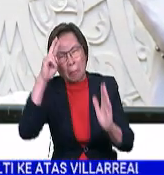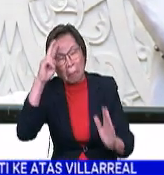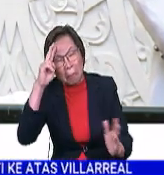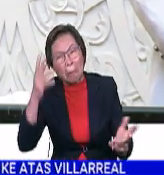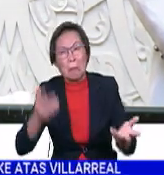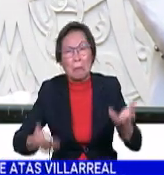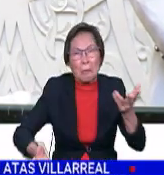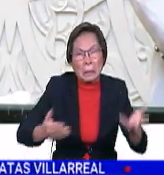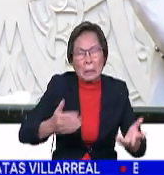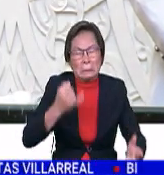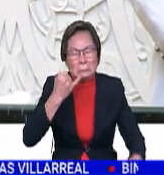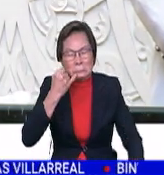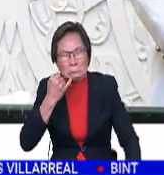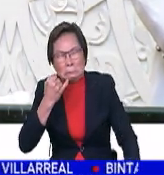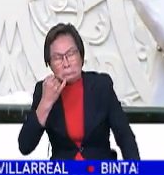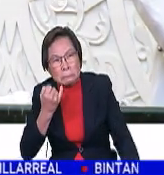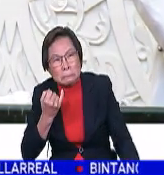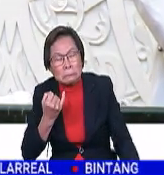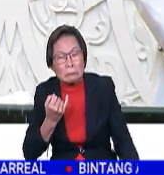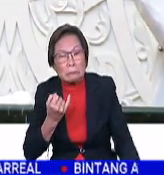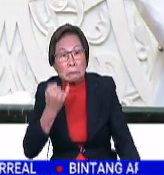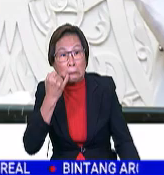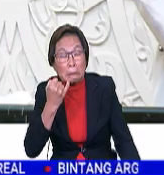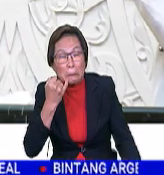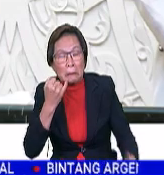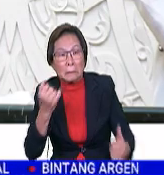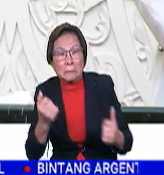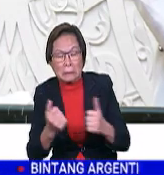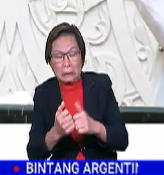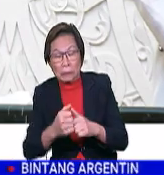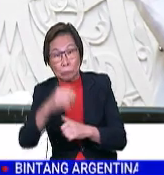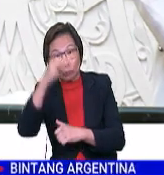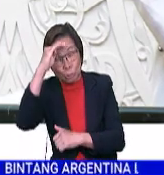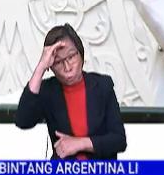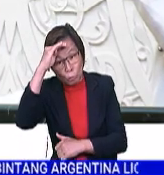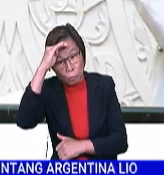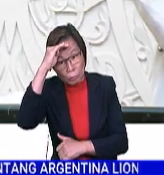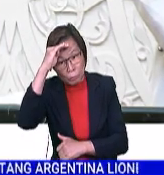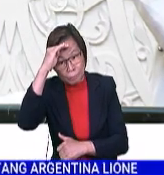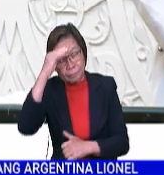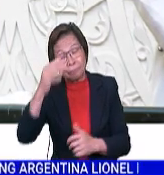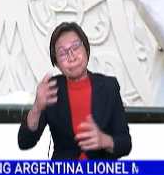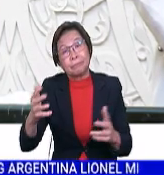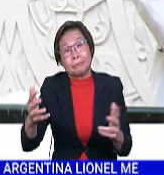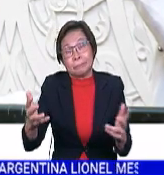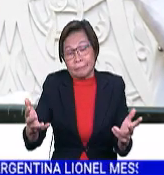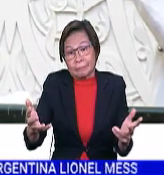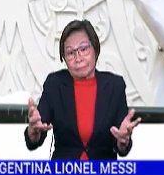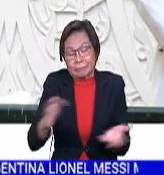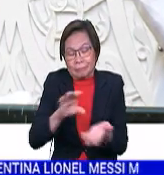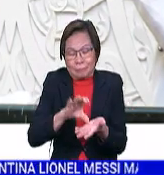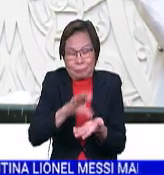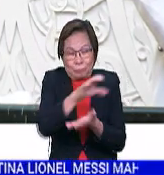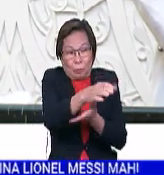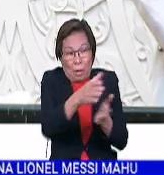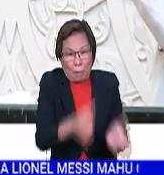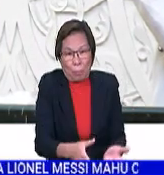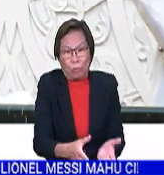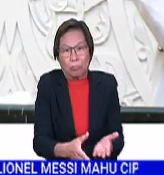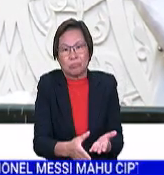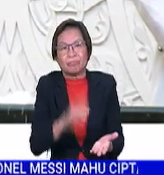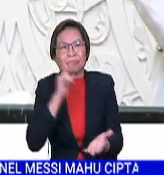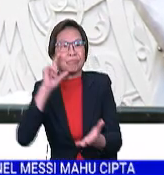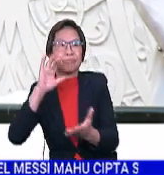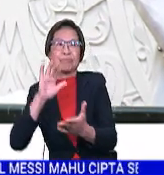mungkin kerana dengki dengan negeri Johor maka pelabur akan hilang